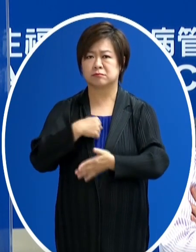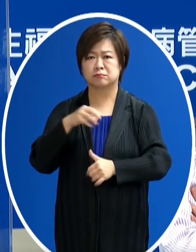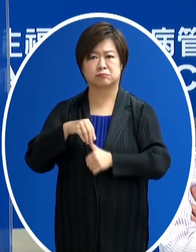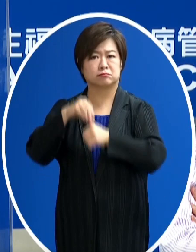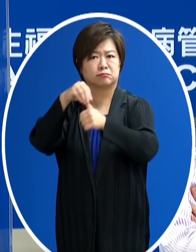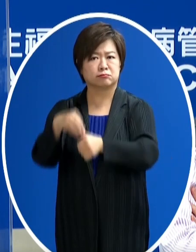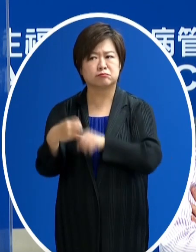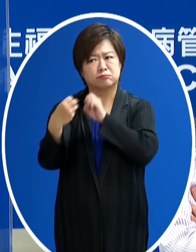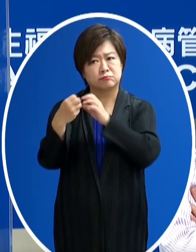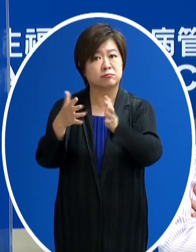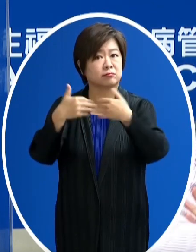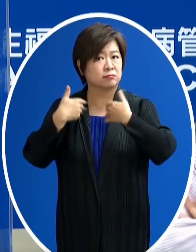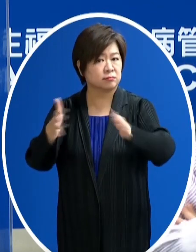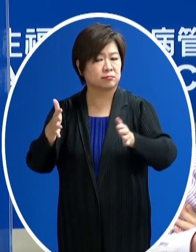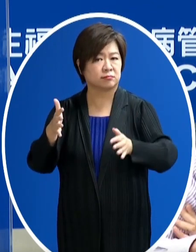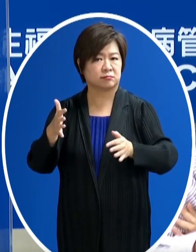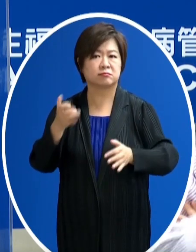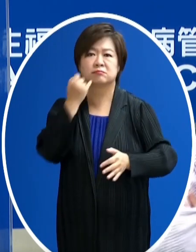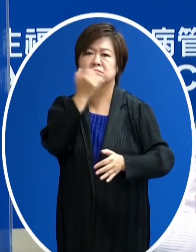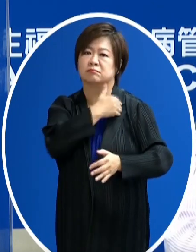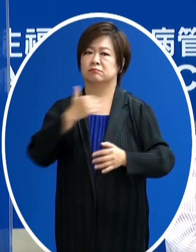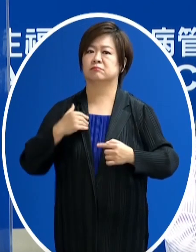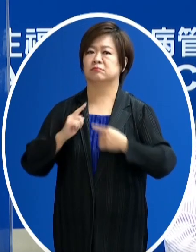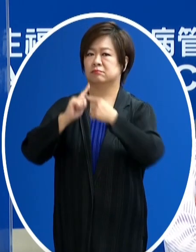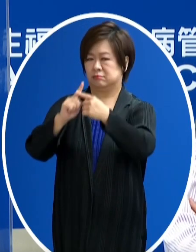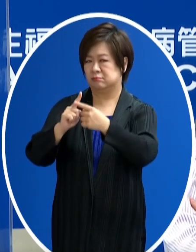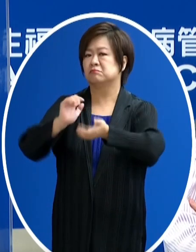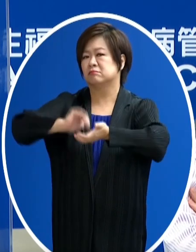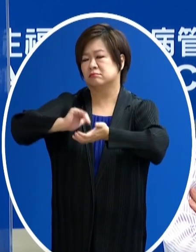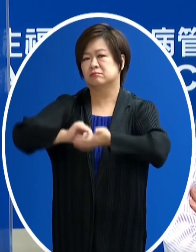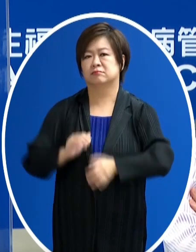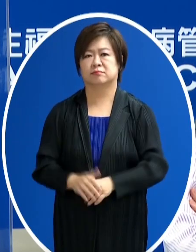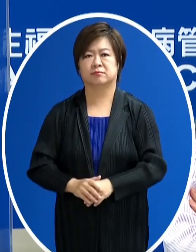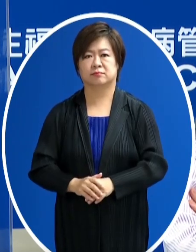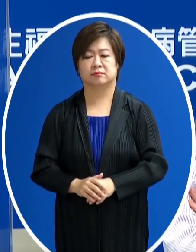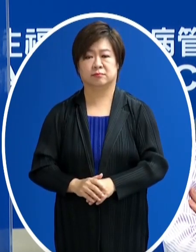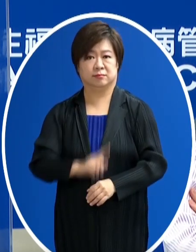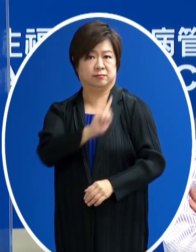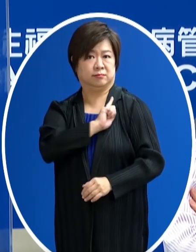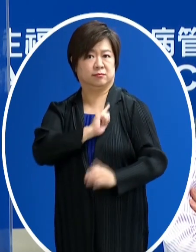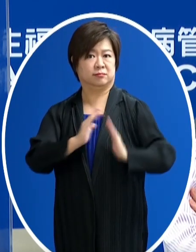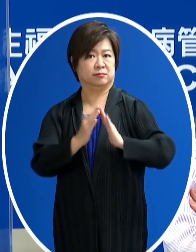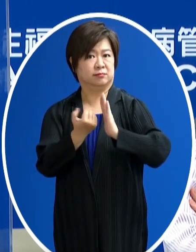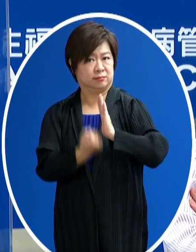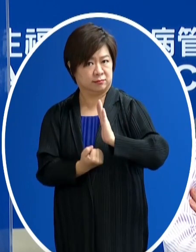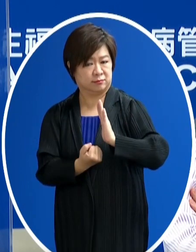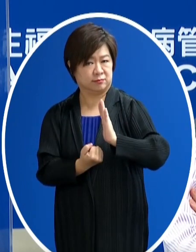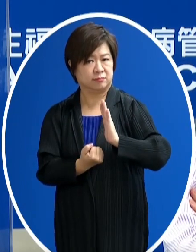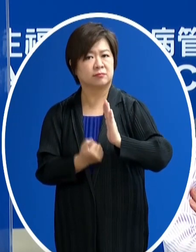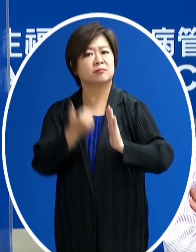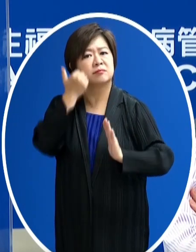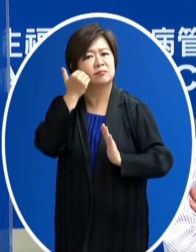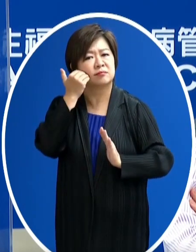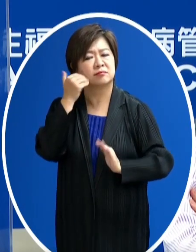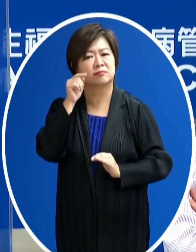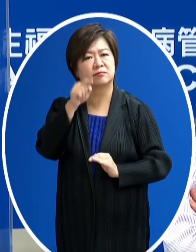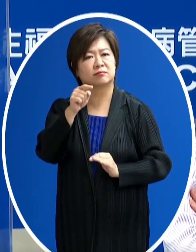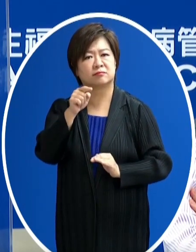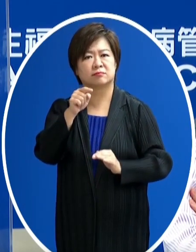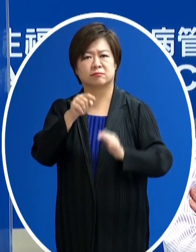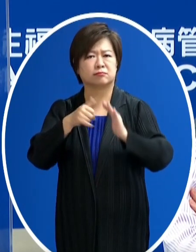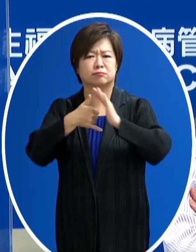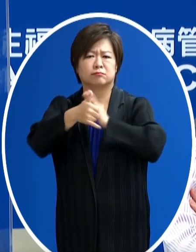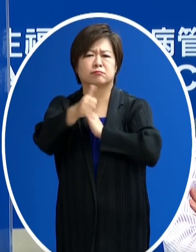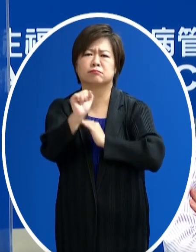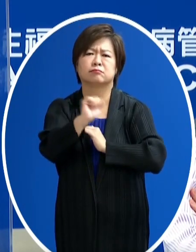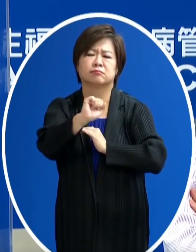求，那安排至医院就医。哦，基本上在家里的时候，那好，如果就是我没有办法出